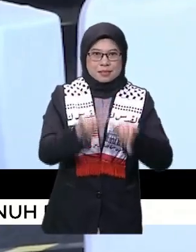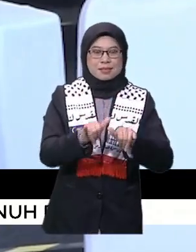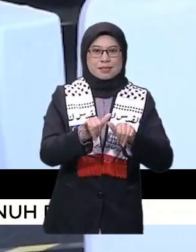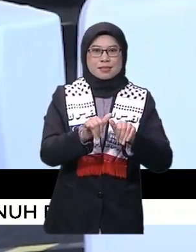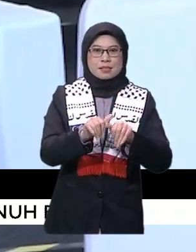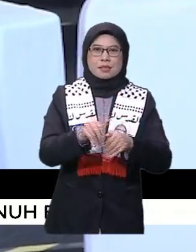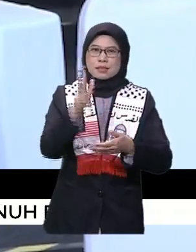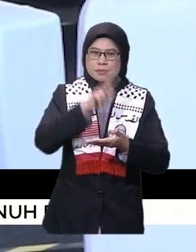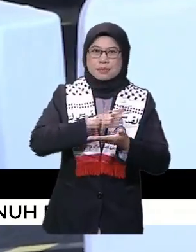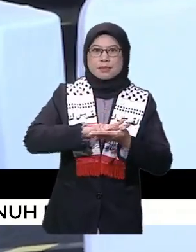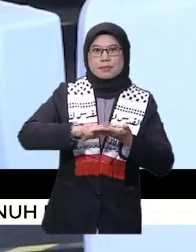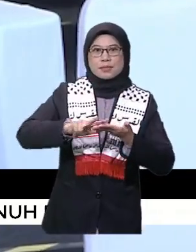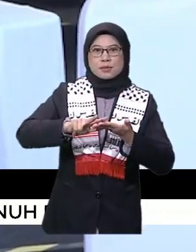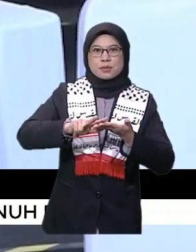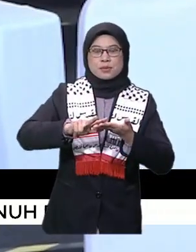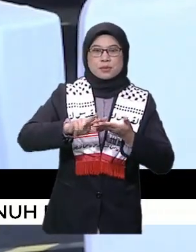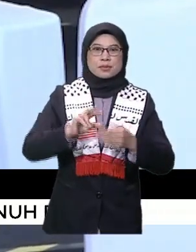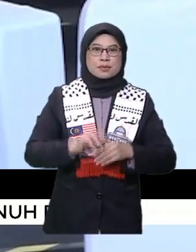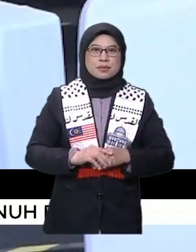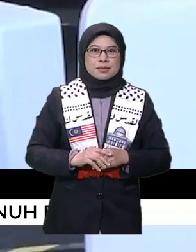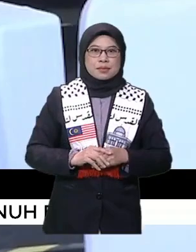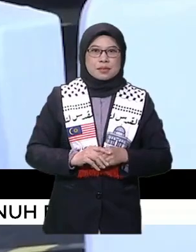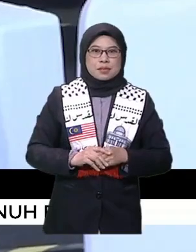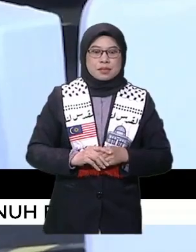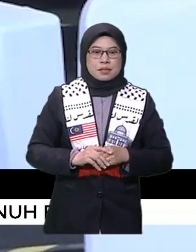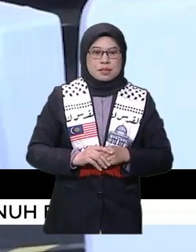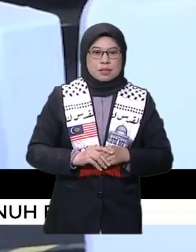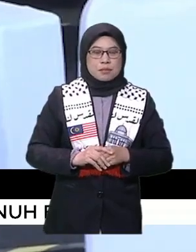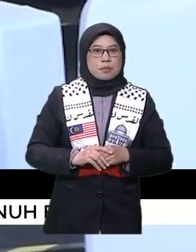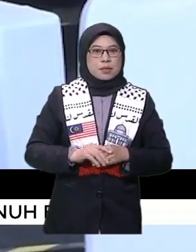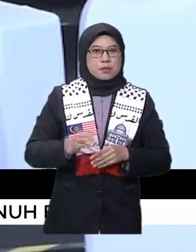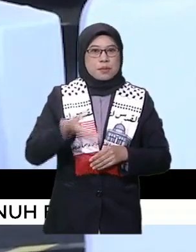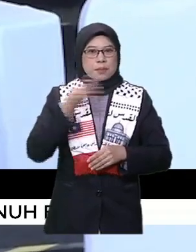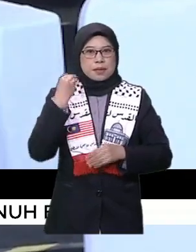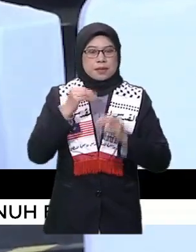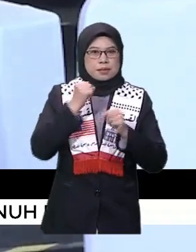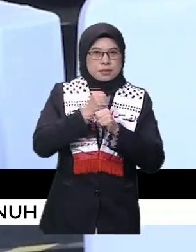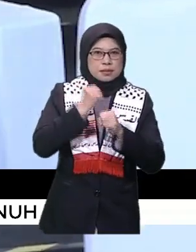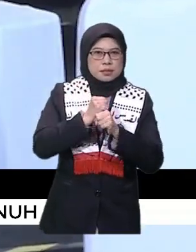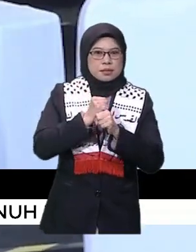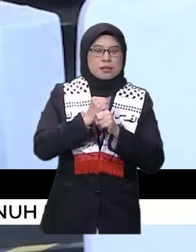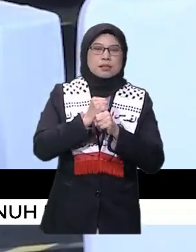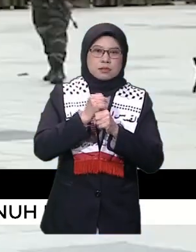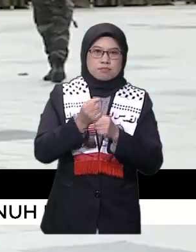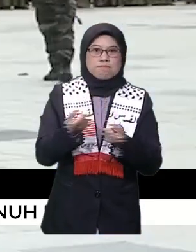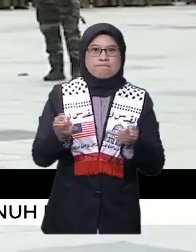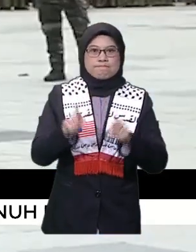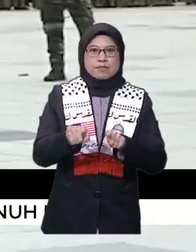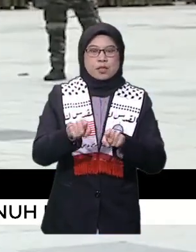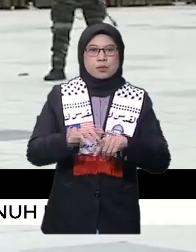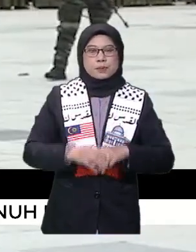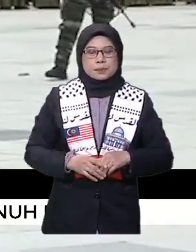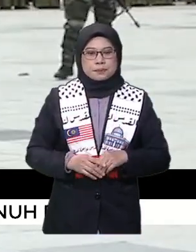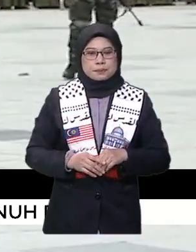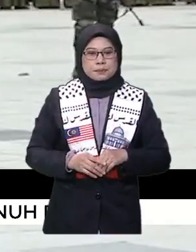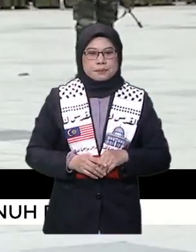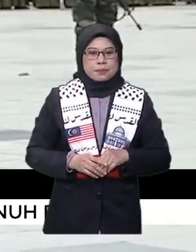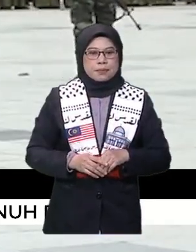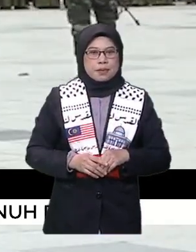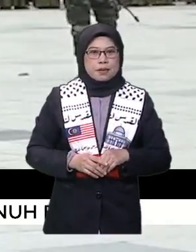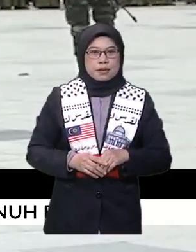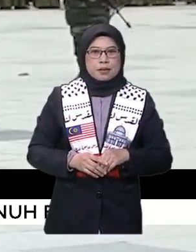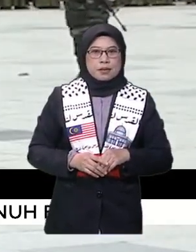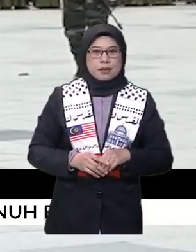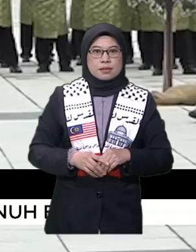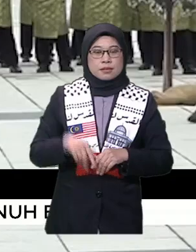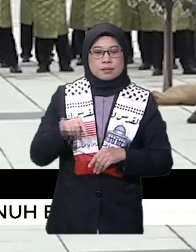dalam 3 minggu. Minggu keempat je balik kerja untuk di join pun kan. Di sini berjadi. Selain itu, bagi Medan